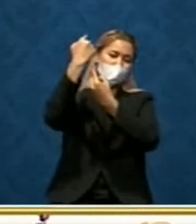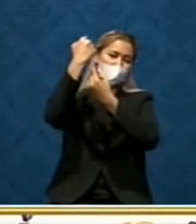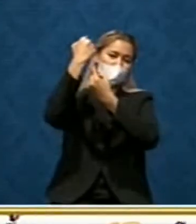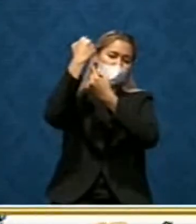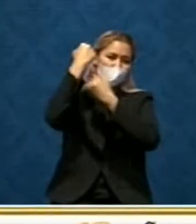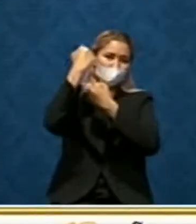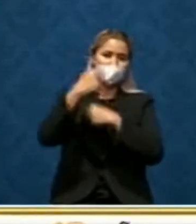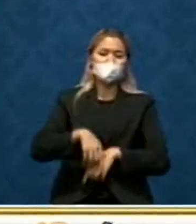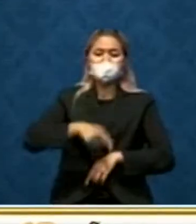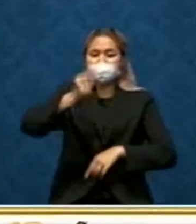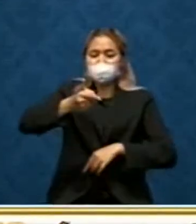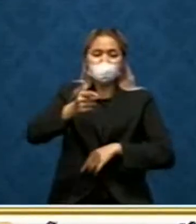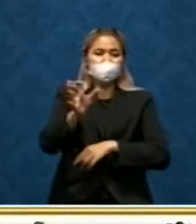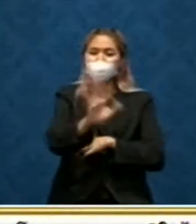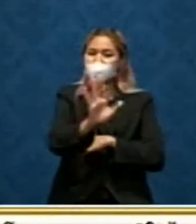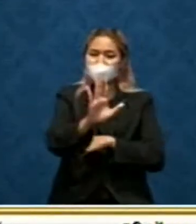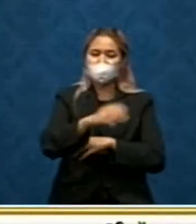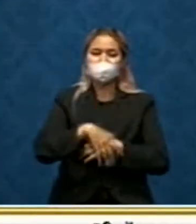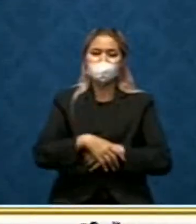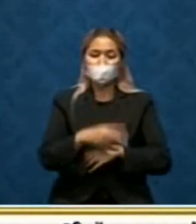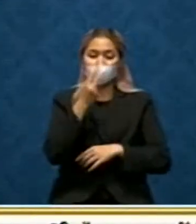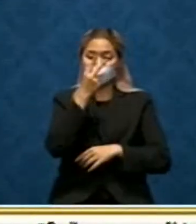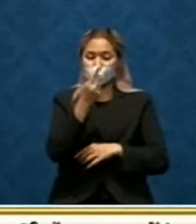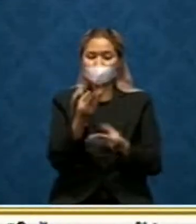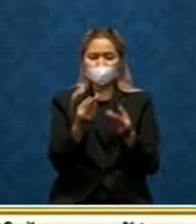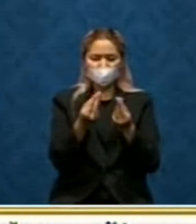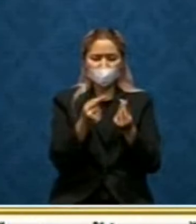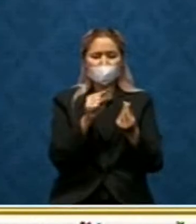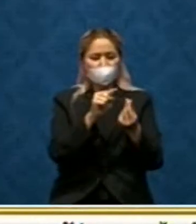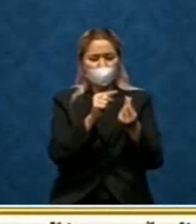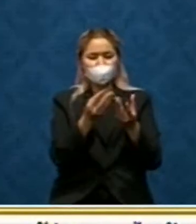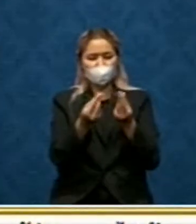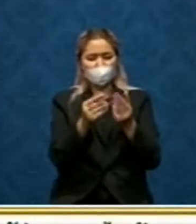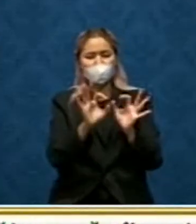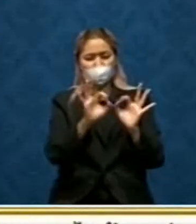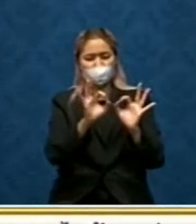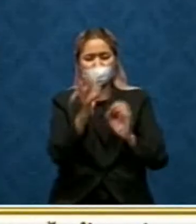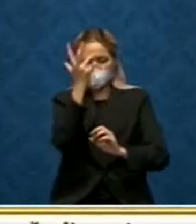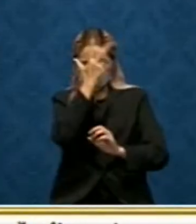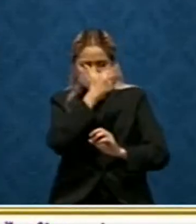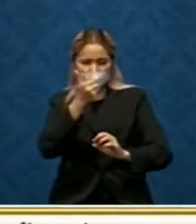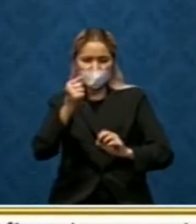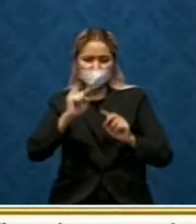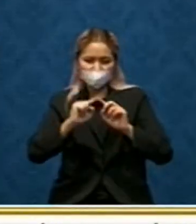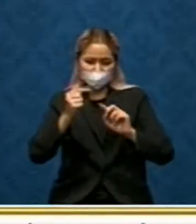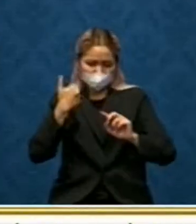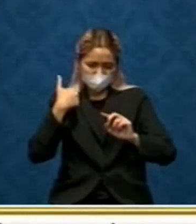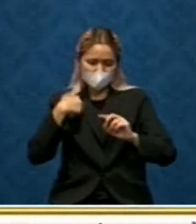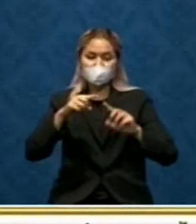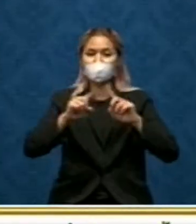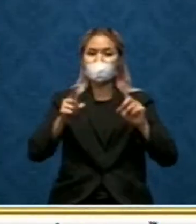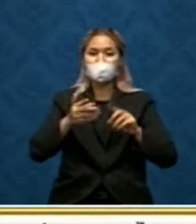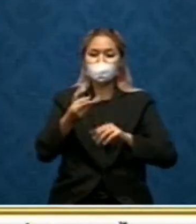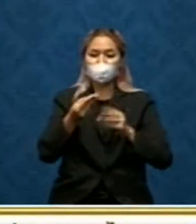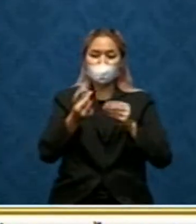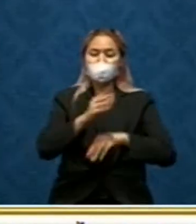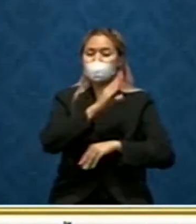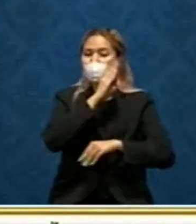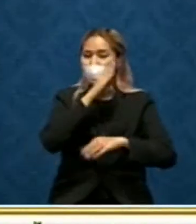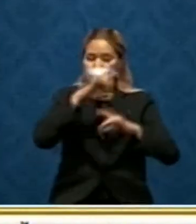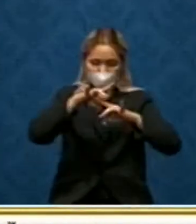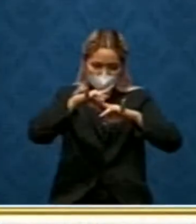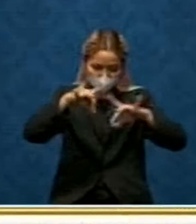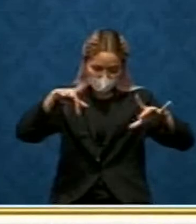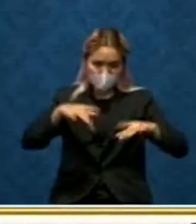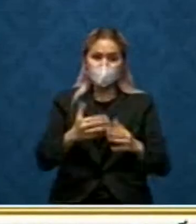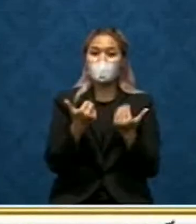ท้อนความเปนจิของปชดูตัเลขสวยหรูแต่ปัจชนจะตายละเพรานั้นวันนี้ผมจง